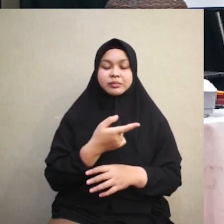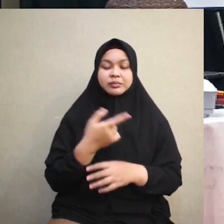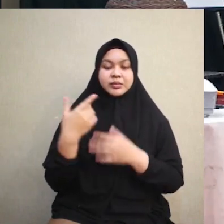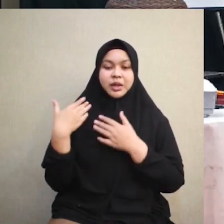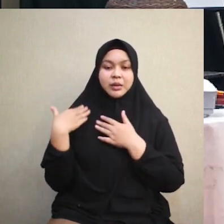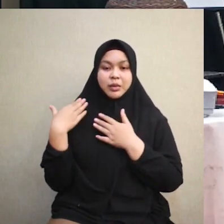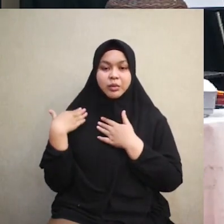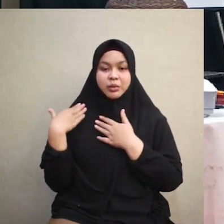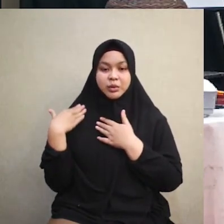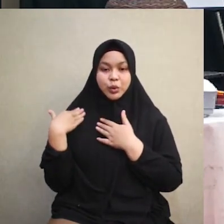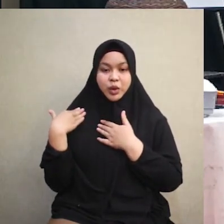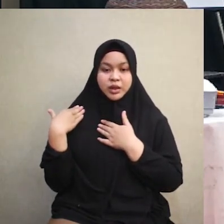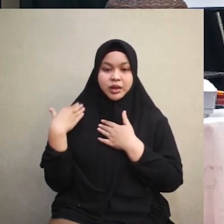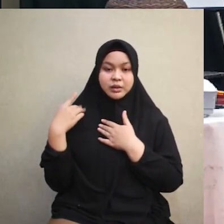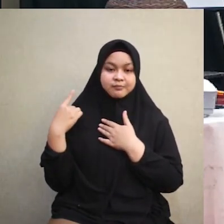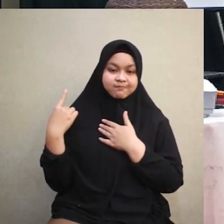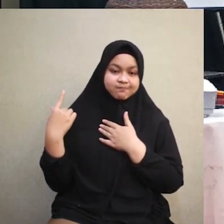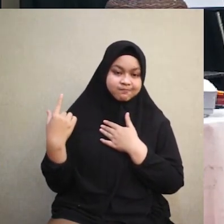memiliki